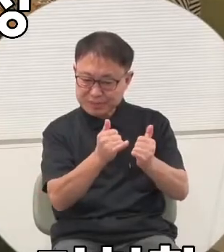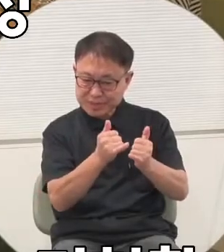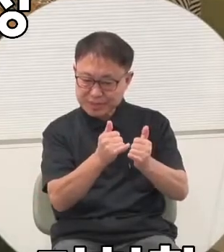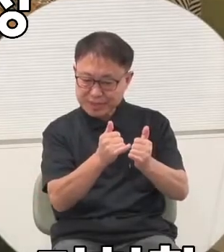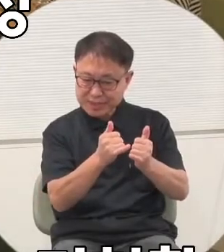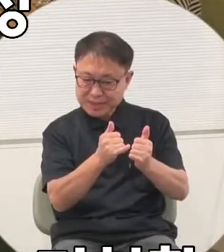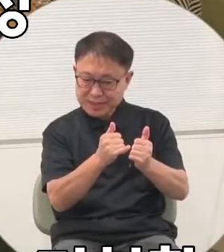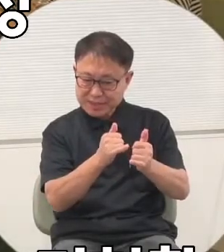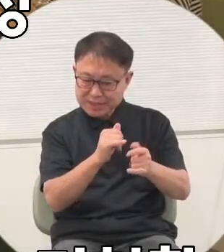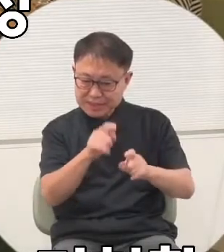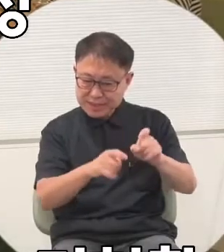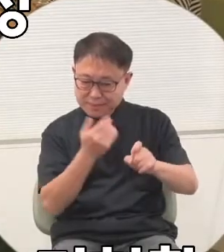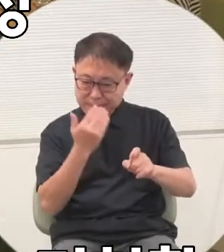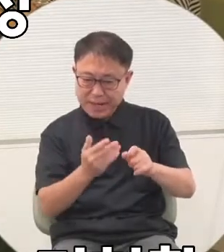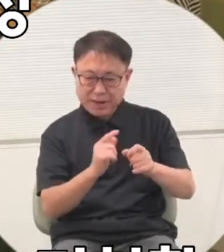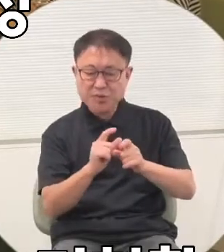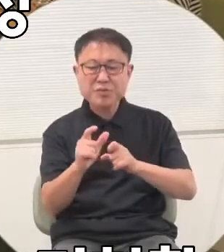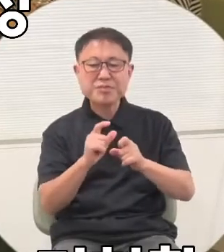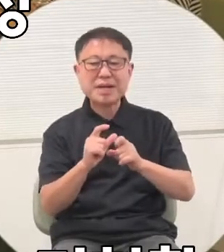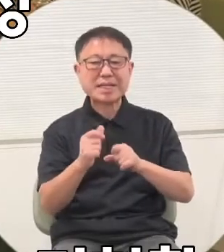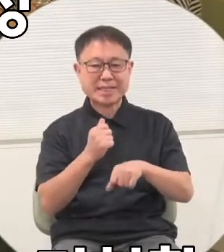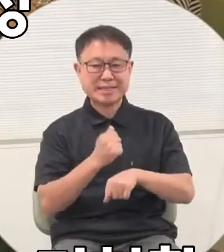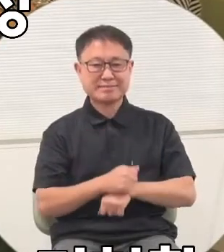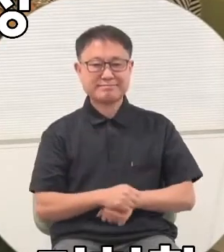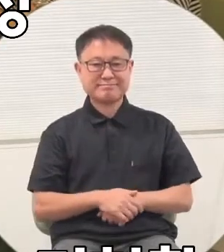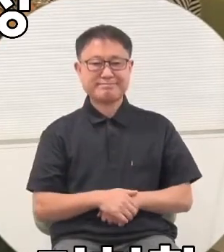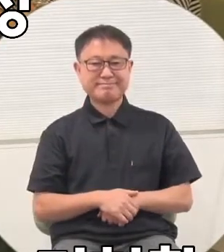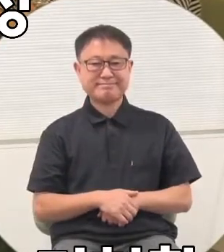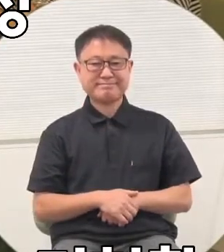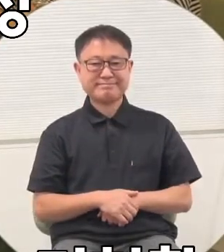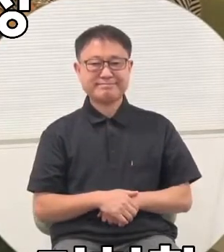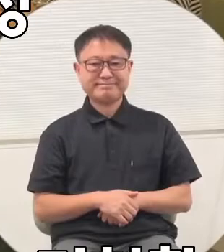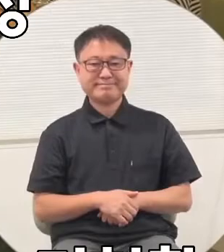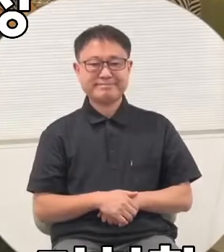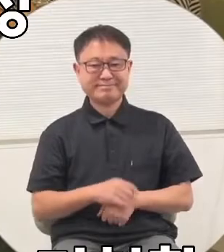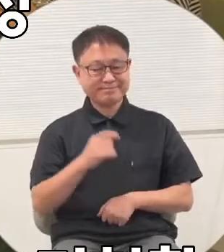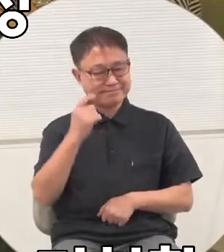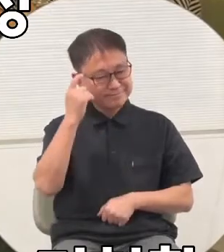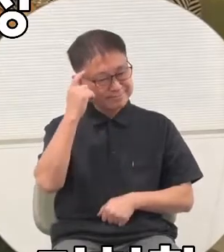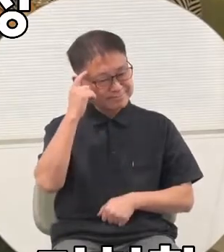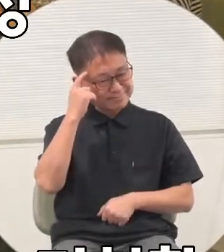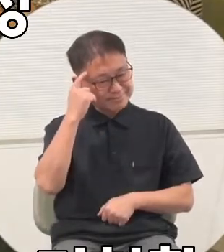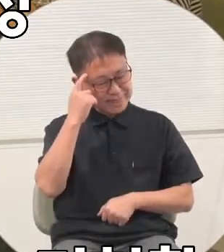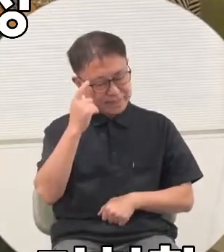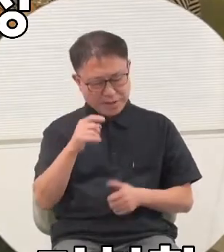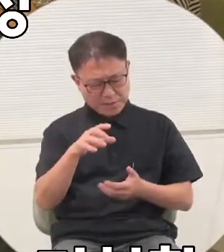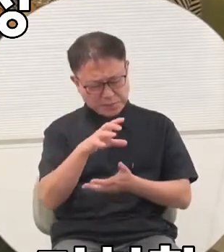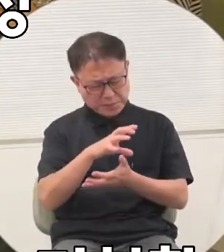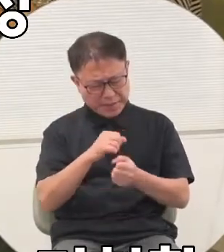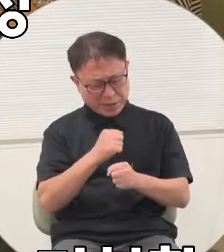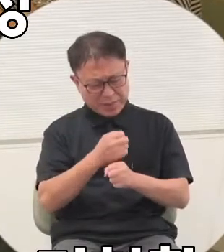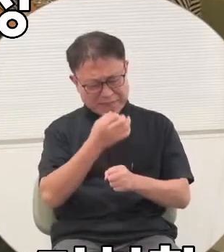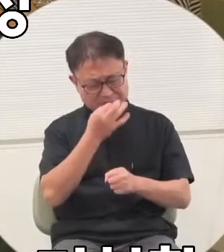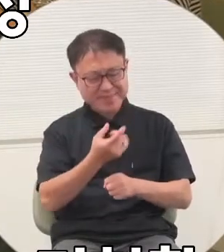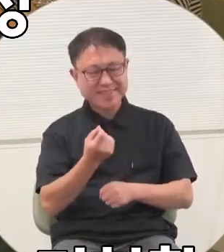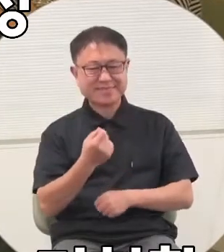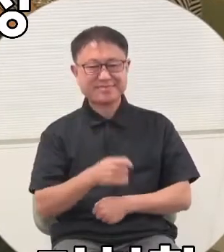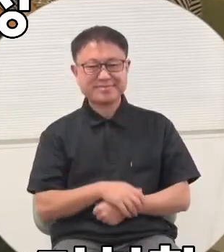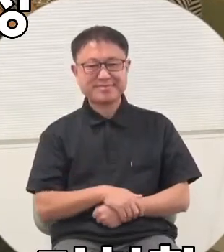수 있을까 이런 거를 고민을 하다 보니까 좀 뭐 더 많이 머릿속은 많이 복잡하고 힘들었던 것